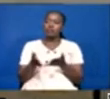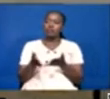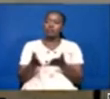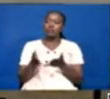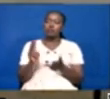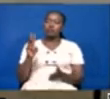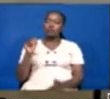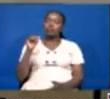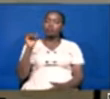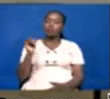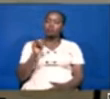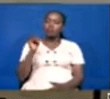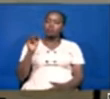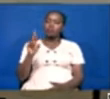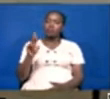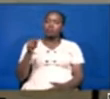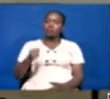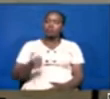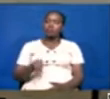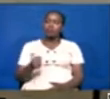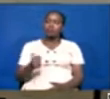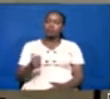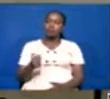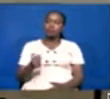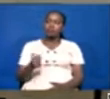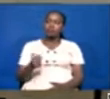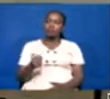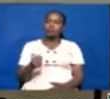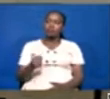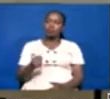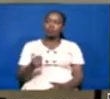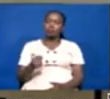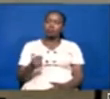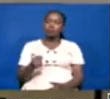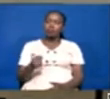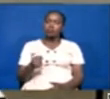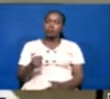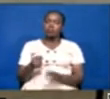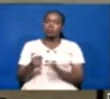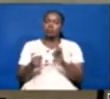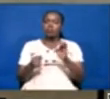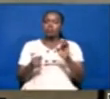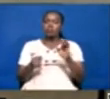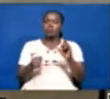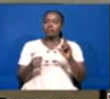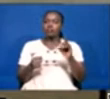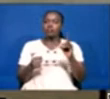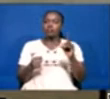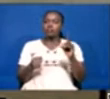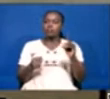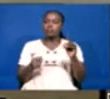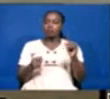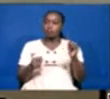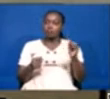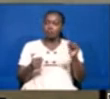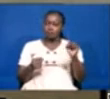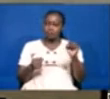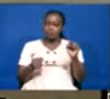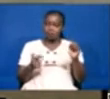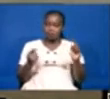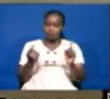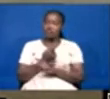sawa, lakini kaka yetu ada niko kule Eldas, kwa hivyo ataweza kutuletea taarifa. Labda tumkumbushe ni mtazamaji